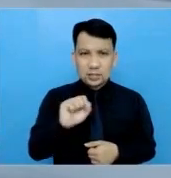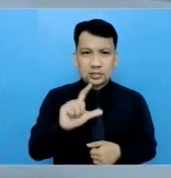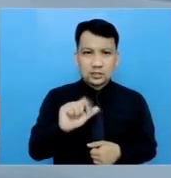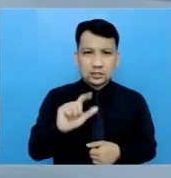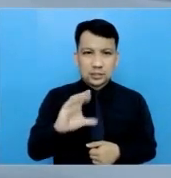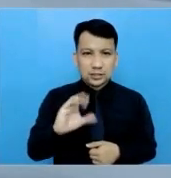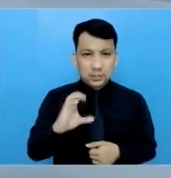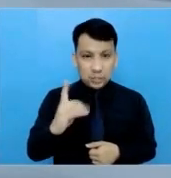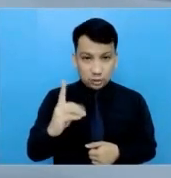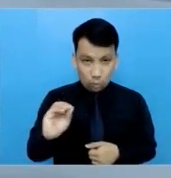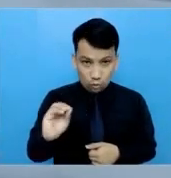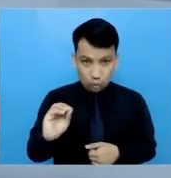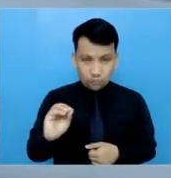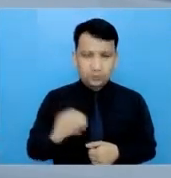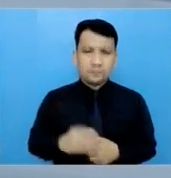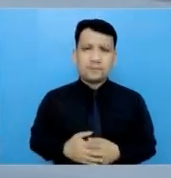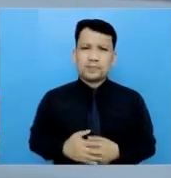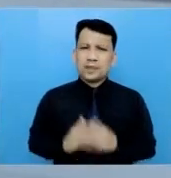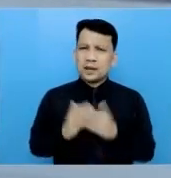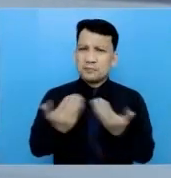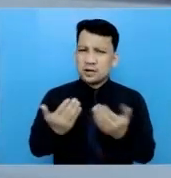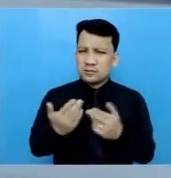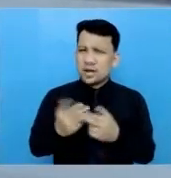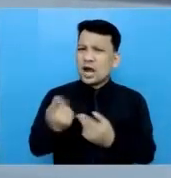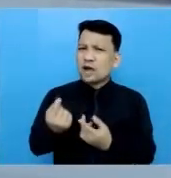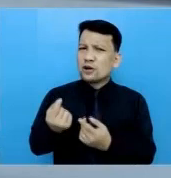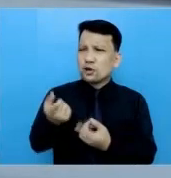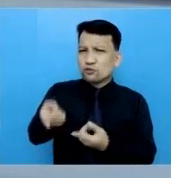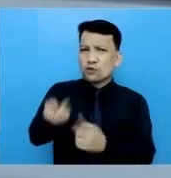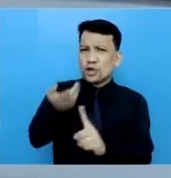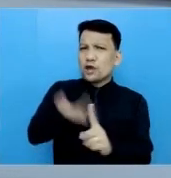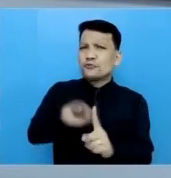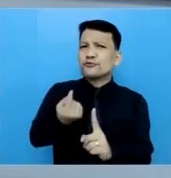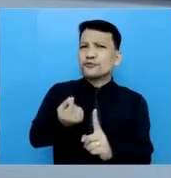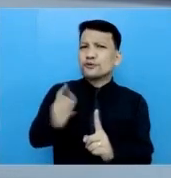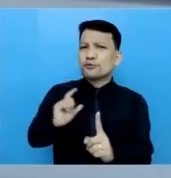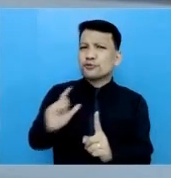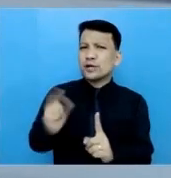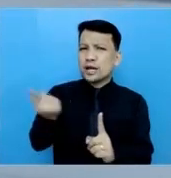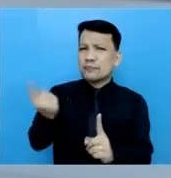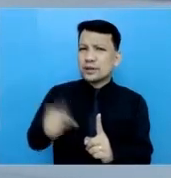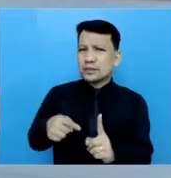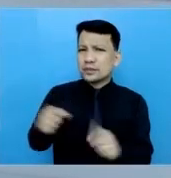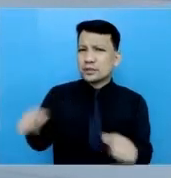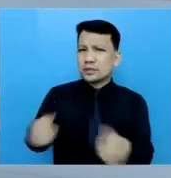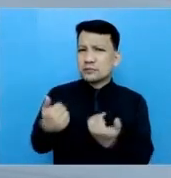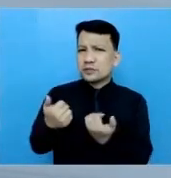Sergeant Salcedo. Okay, ano pong ginawa niyo agad kay Sergeant Salcedo after the incident po, sir, Colonel?